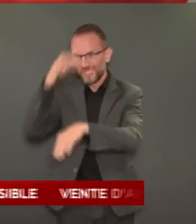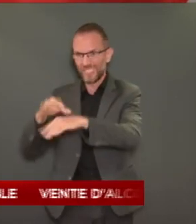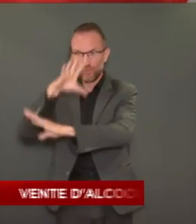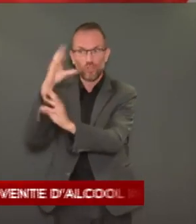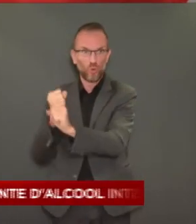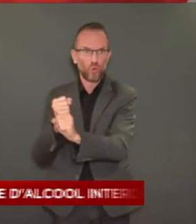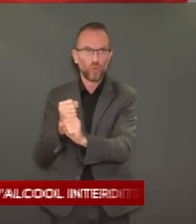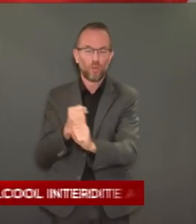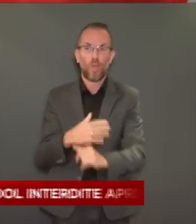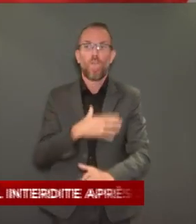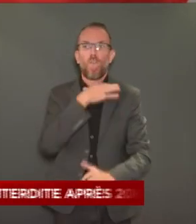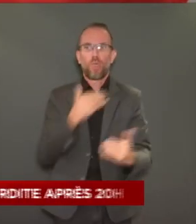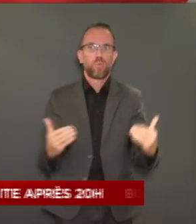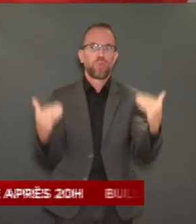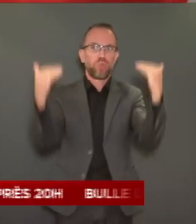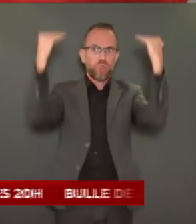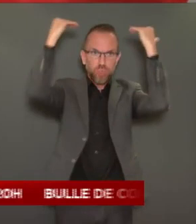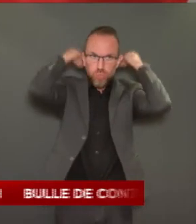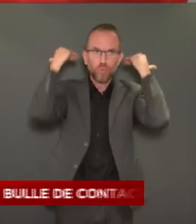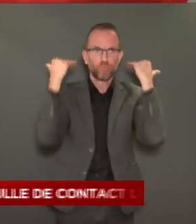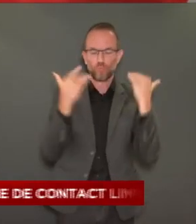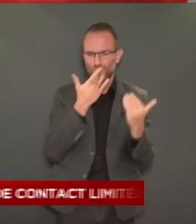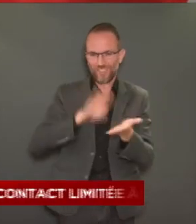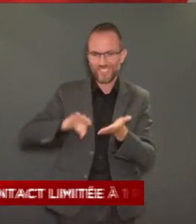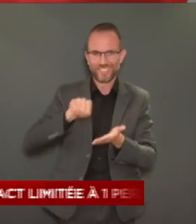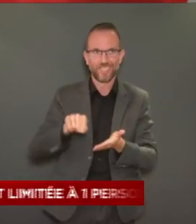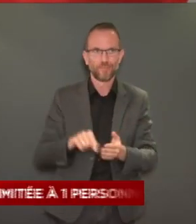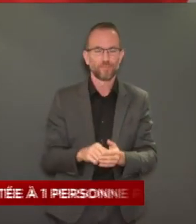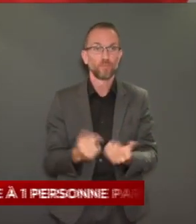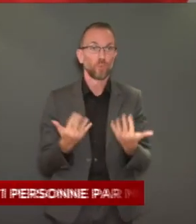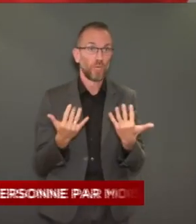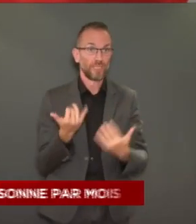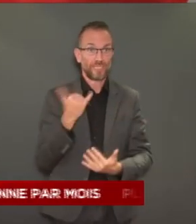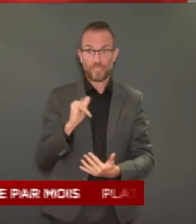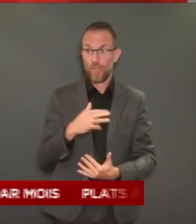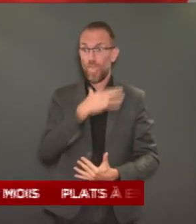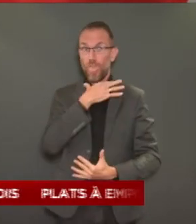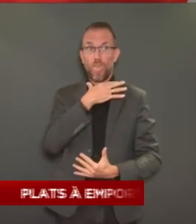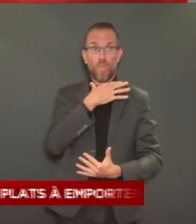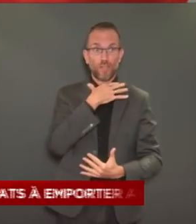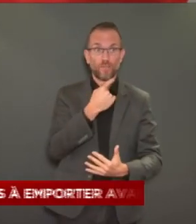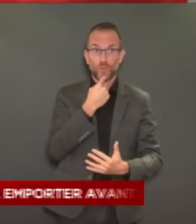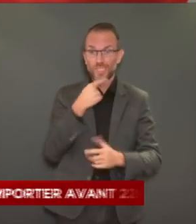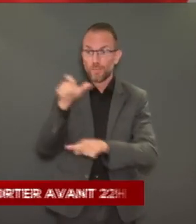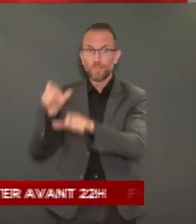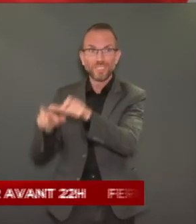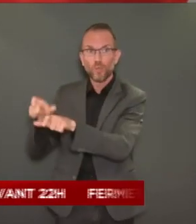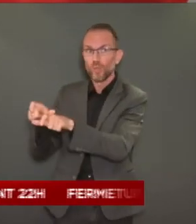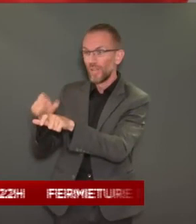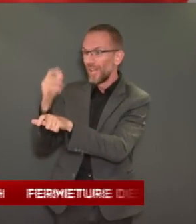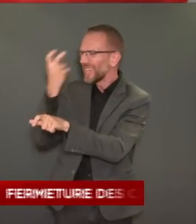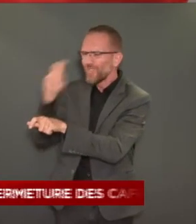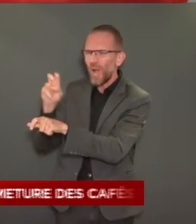sont dans l'incapacité de fournir les soins nécessaires pour les patients non Covid. Il faut